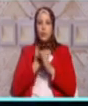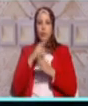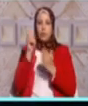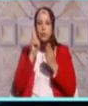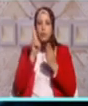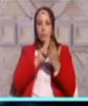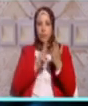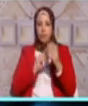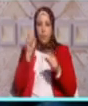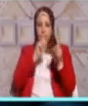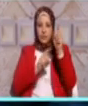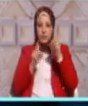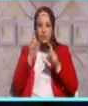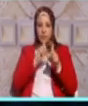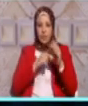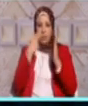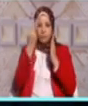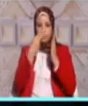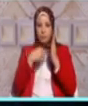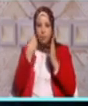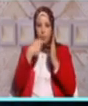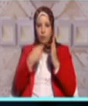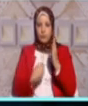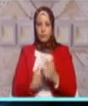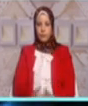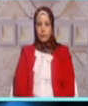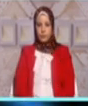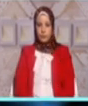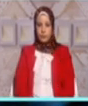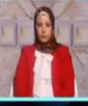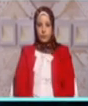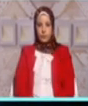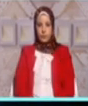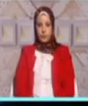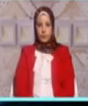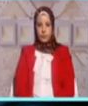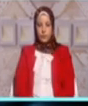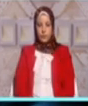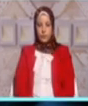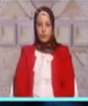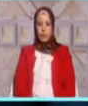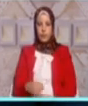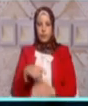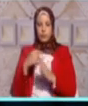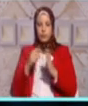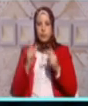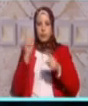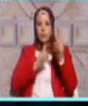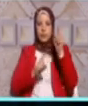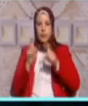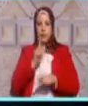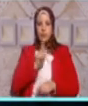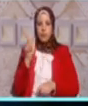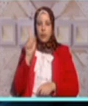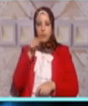المقالي، لان البابل شيت هي 1+1=2، ما ينفعش ان انا اتظلم منه يعني. فهي النتائج هتكون من